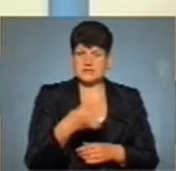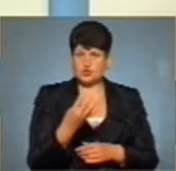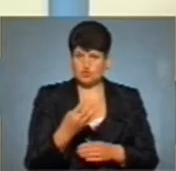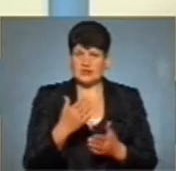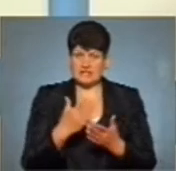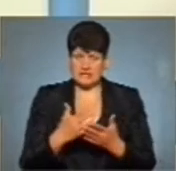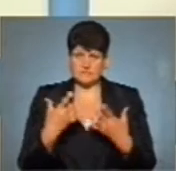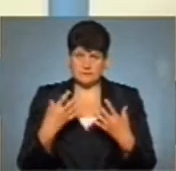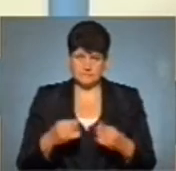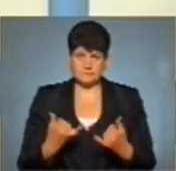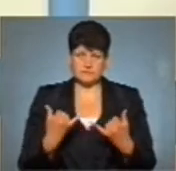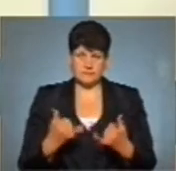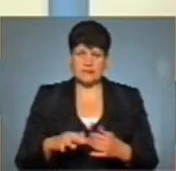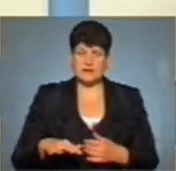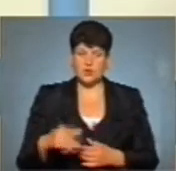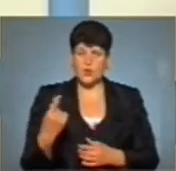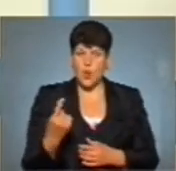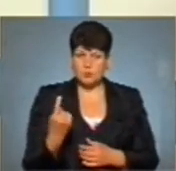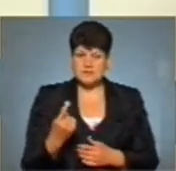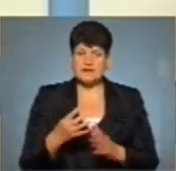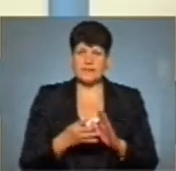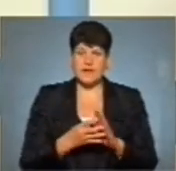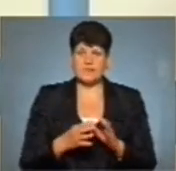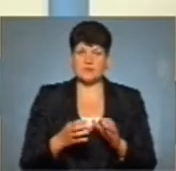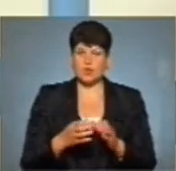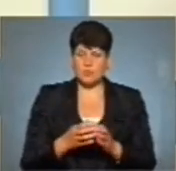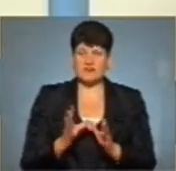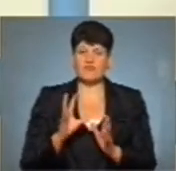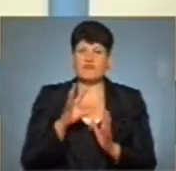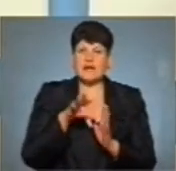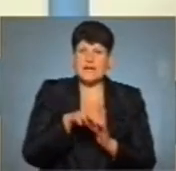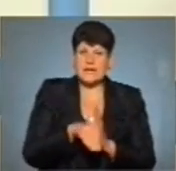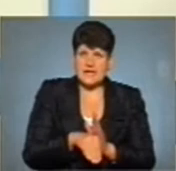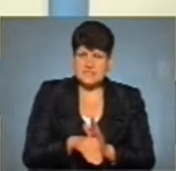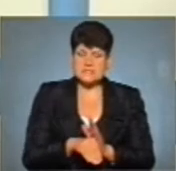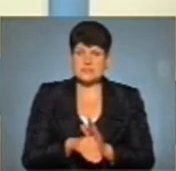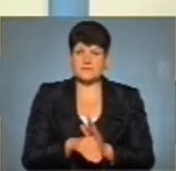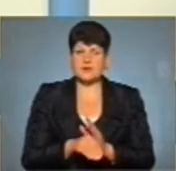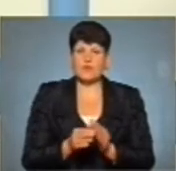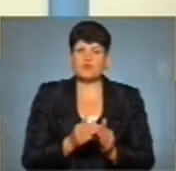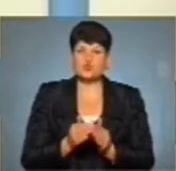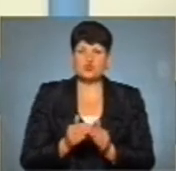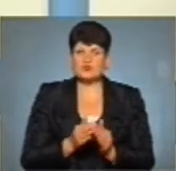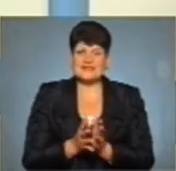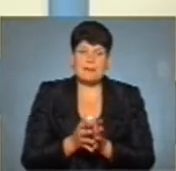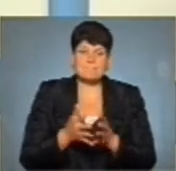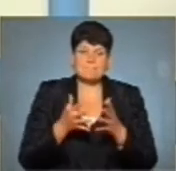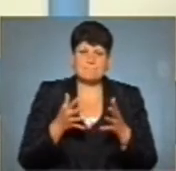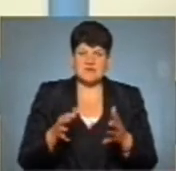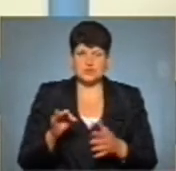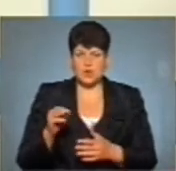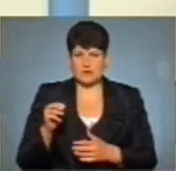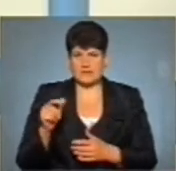сьогодні діючі на території області, 9 громад фактично вільється до складу сусідніх більших ОТГ,